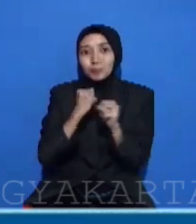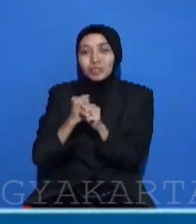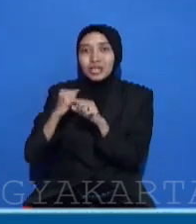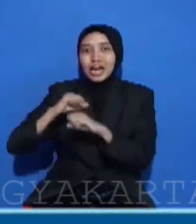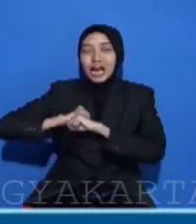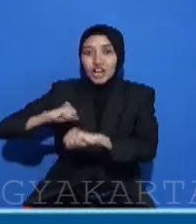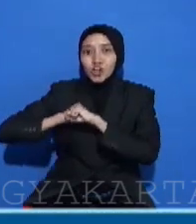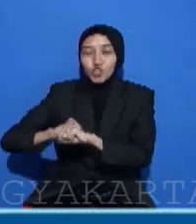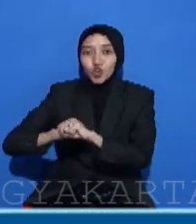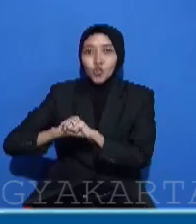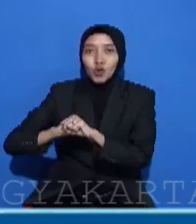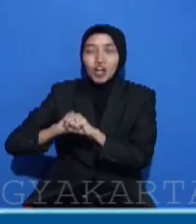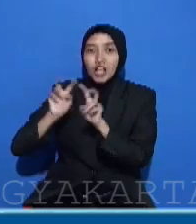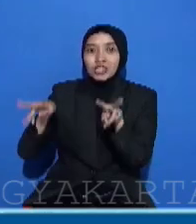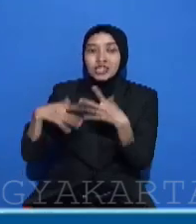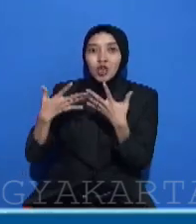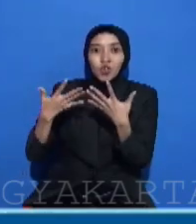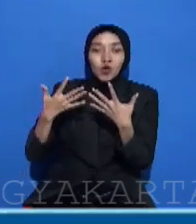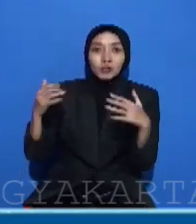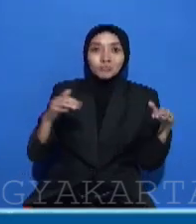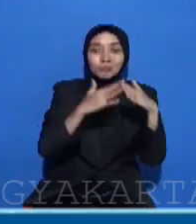lantidar Kandi cakri ingkang